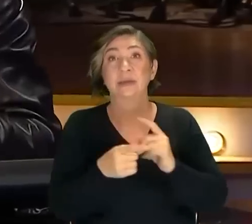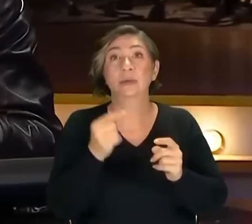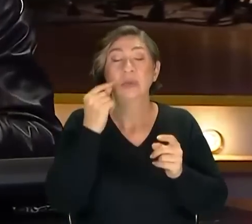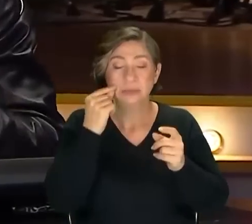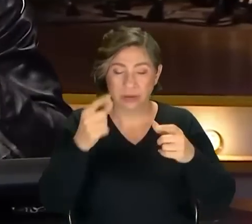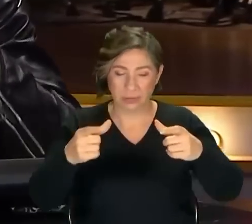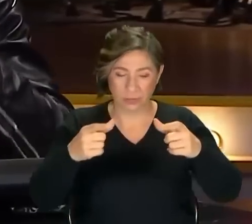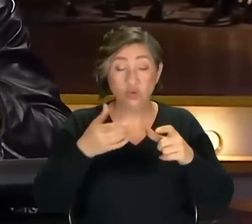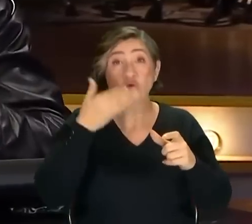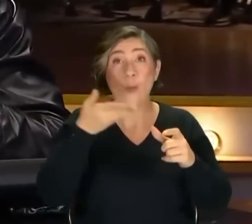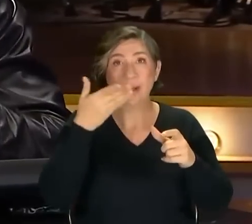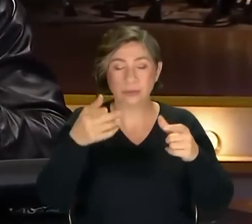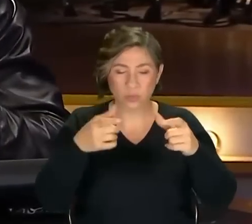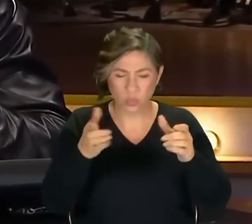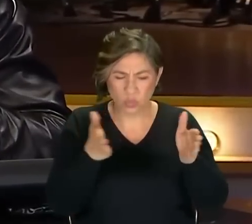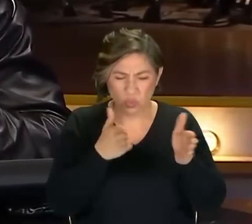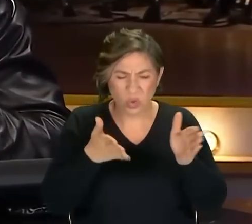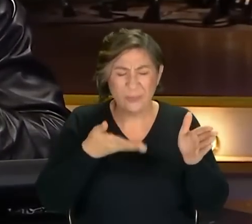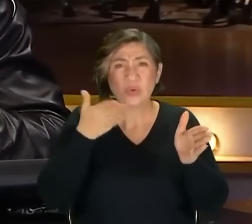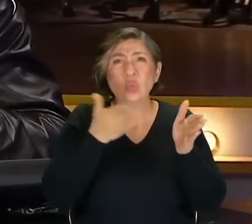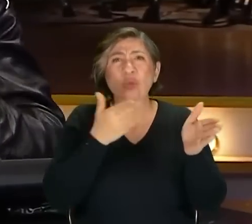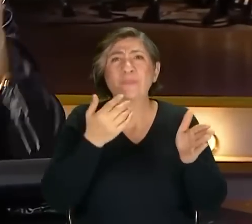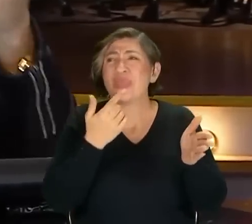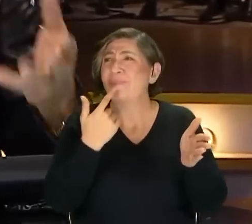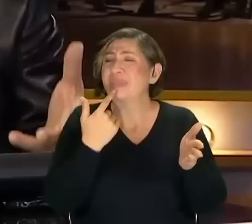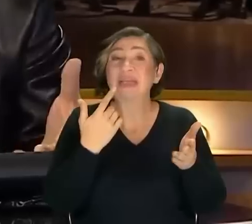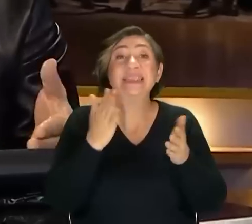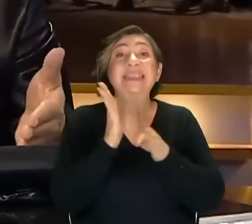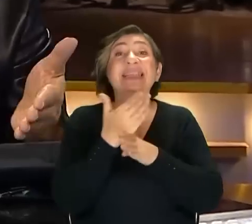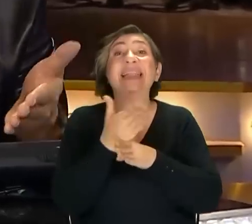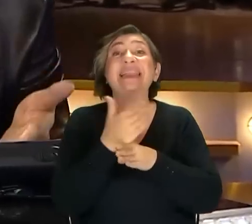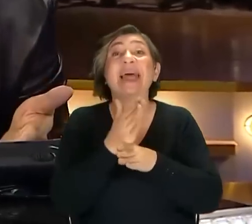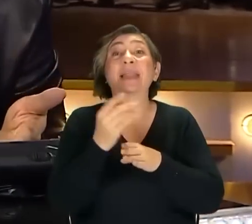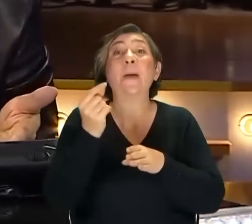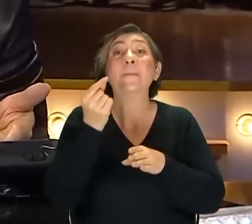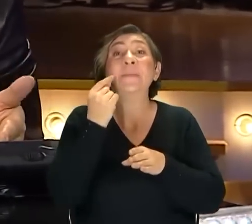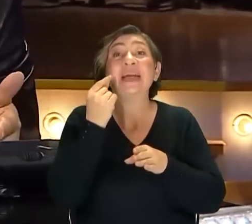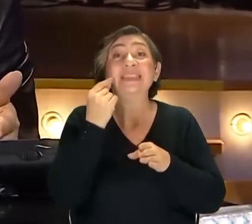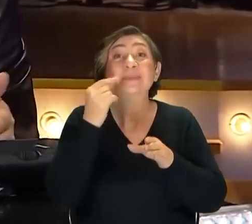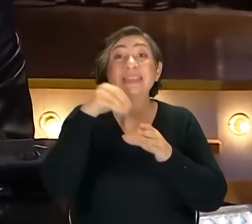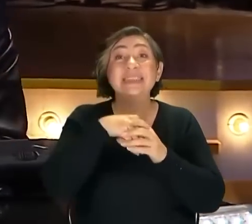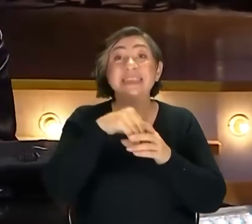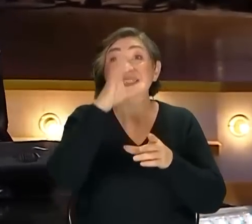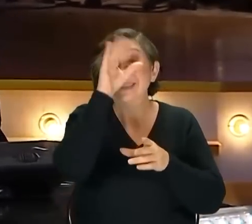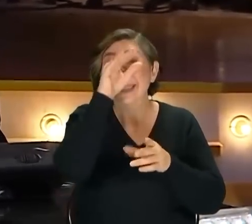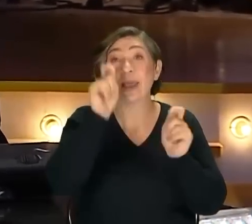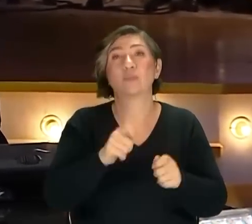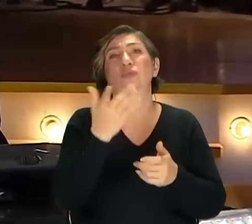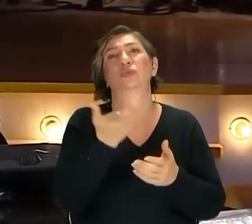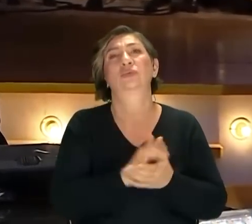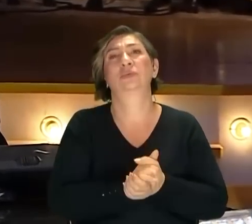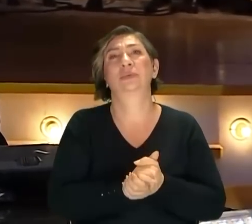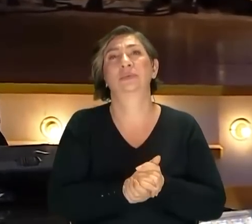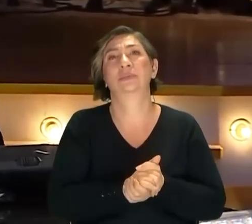bir mercimek çorbası geliyor, undan içemiyoruz. Niçin mercimek çorbasında sahtekarlık yapıyorsun